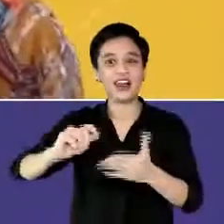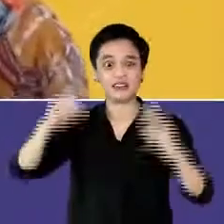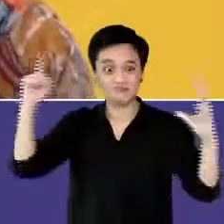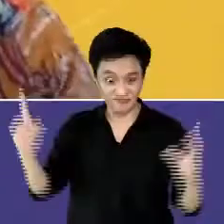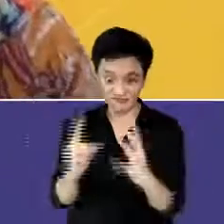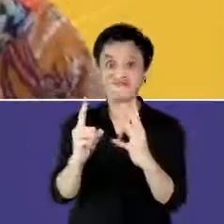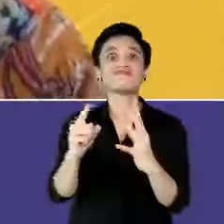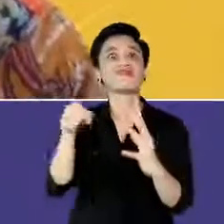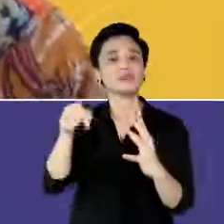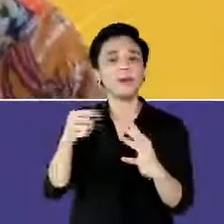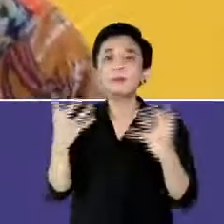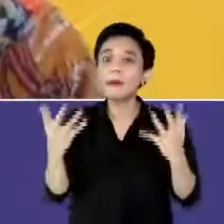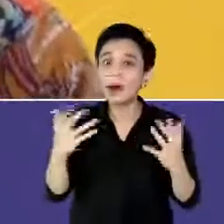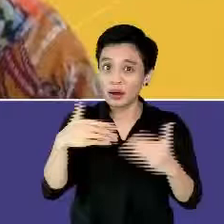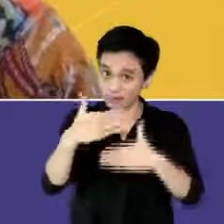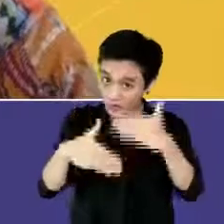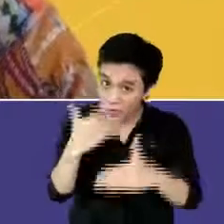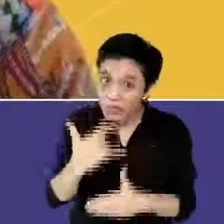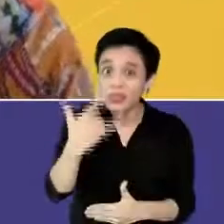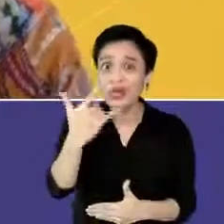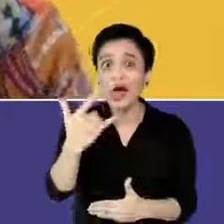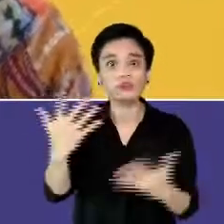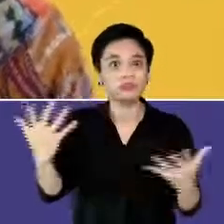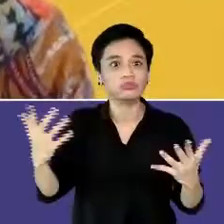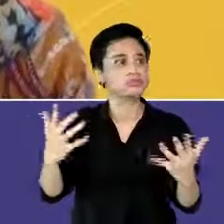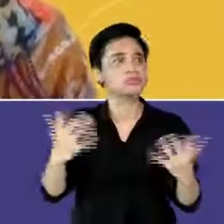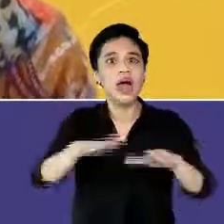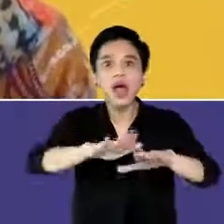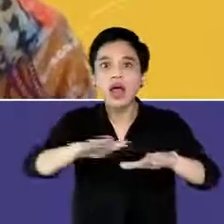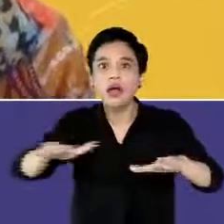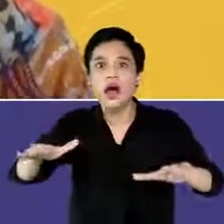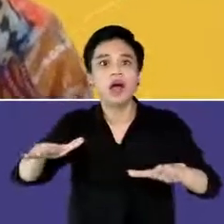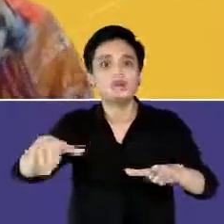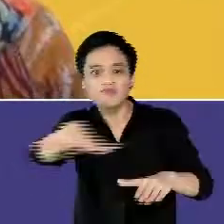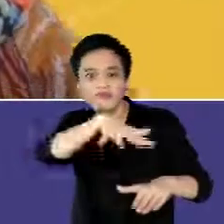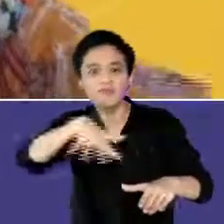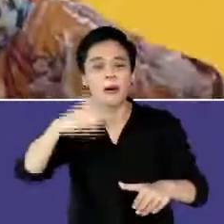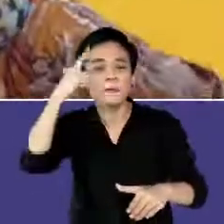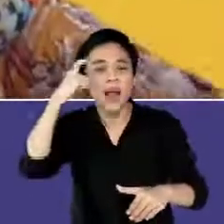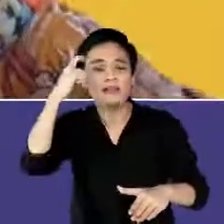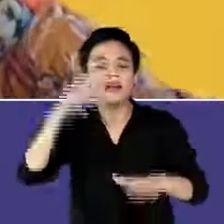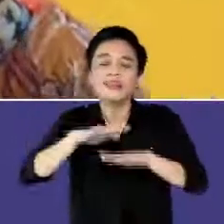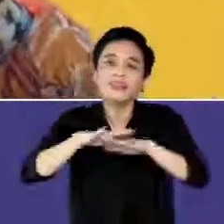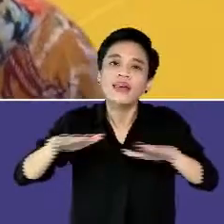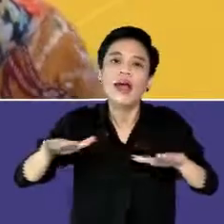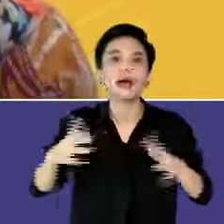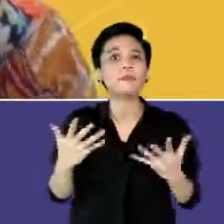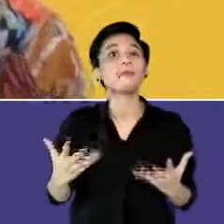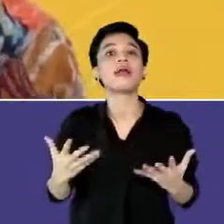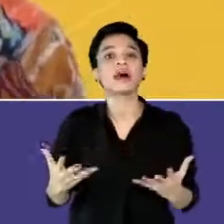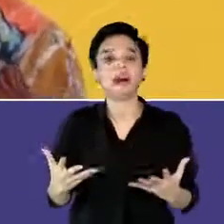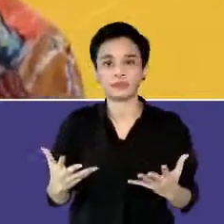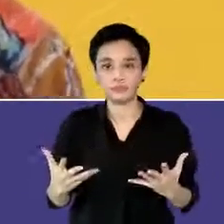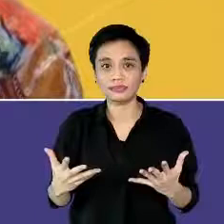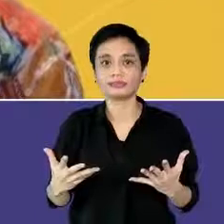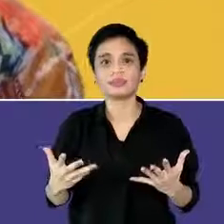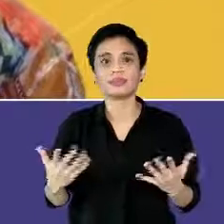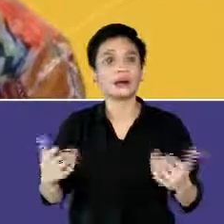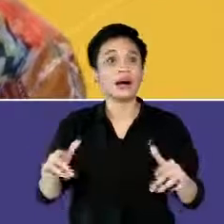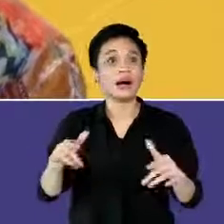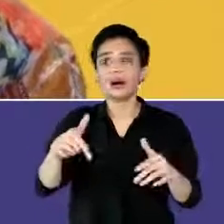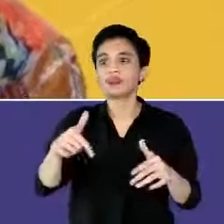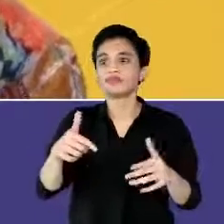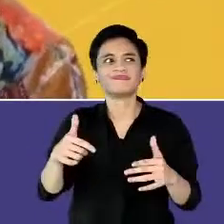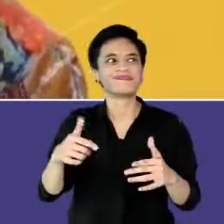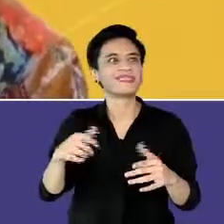apakah tetap dilaksanakan Dan juga bagaimana memastikan anak-anak ini belajar dalam kondisi aman dari kofit 19 disamping akan tentunya